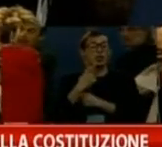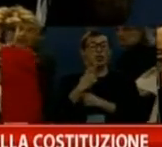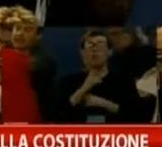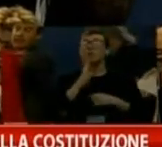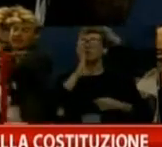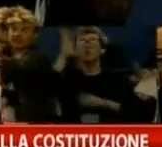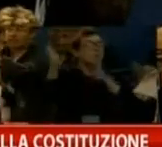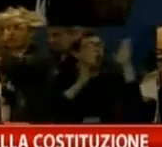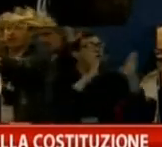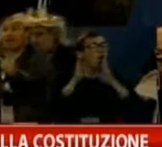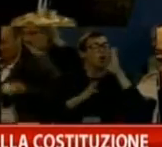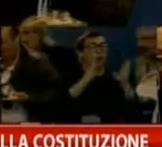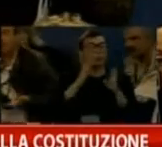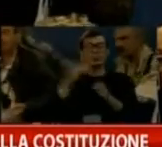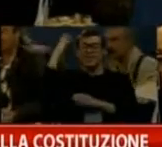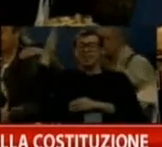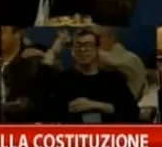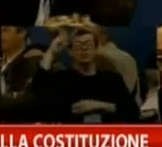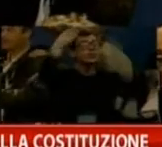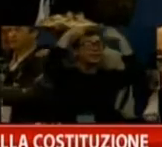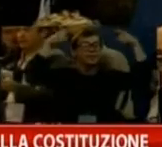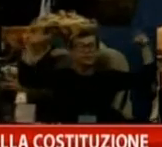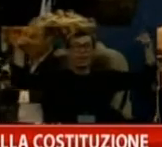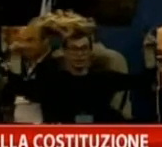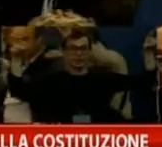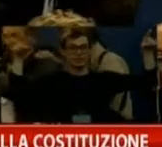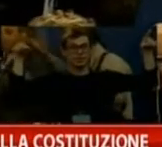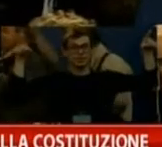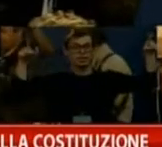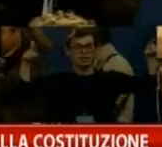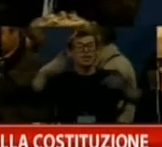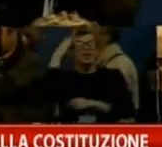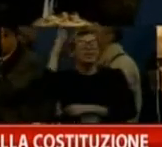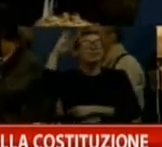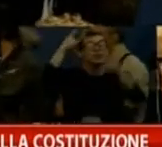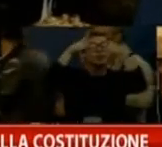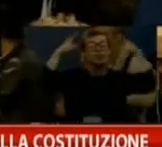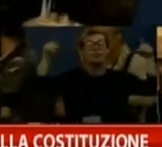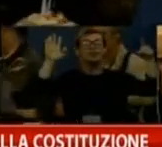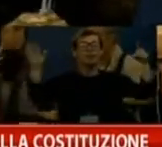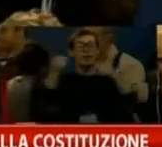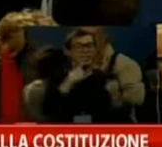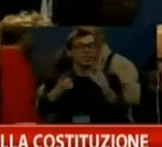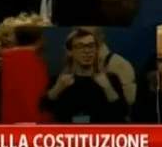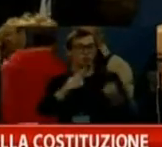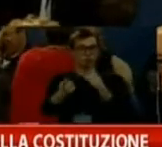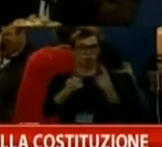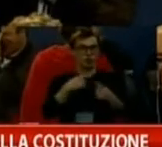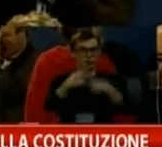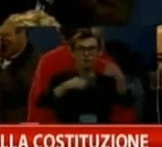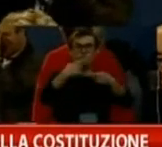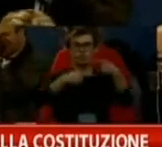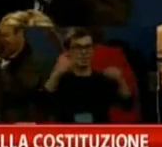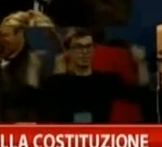altrimenti non è un coro, ma certamente voci diverse che riprendono la discussione, avendo però un punto di